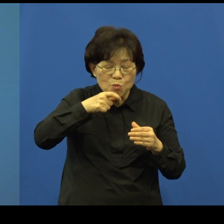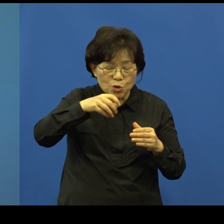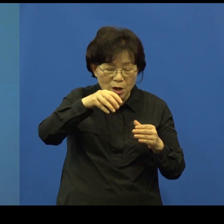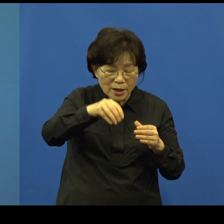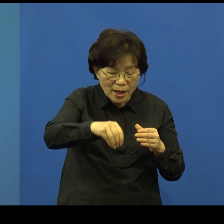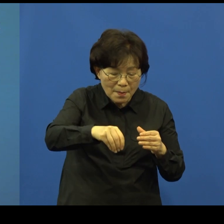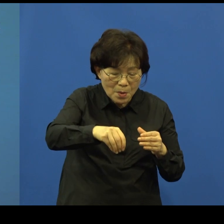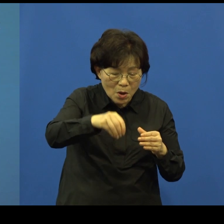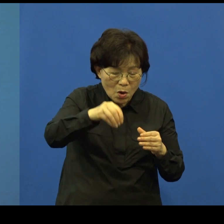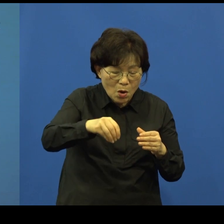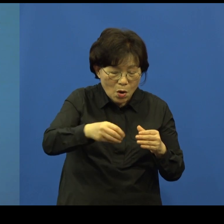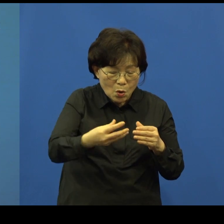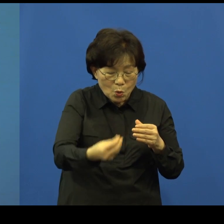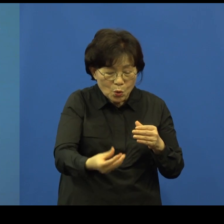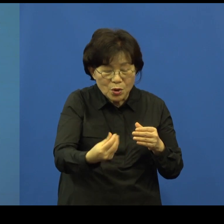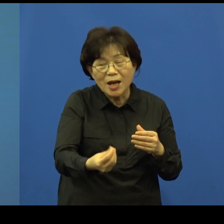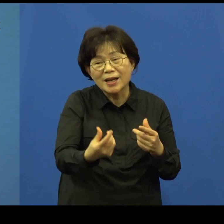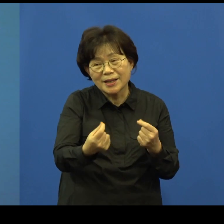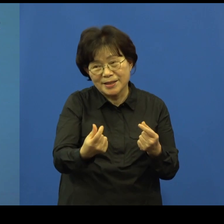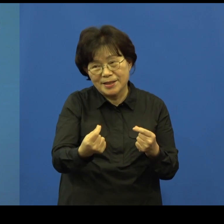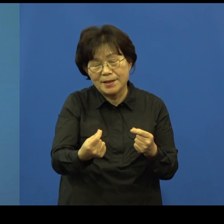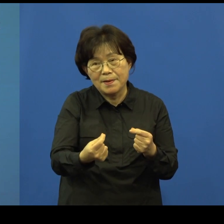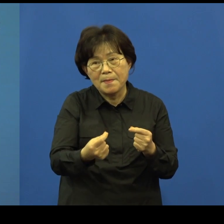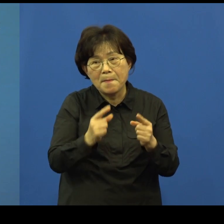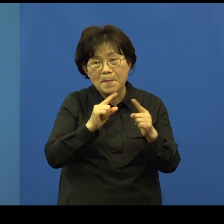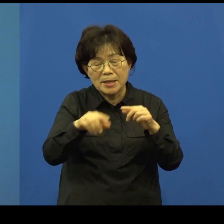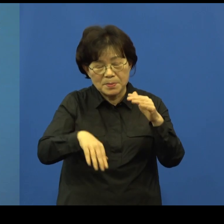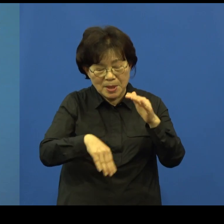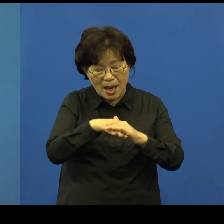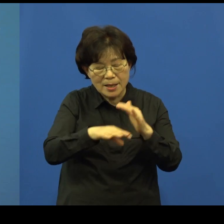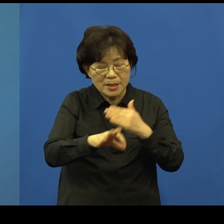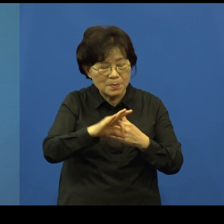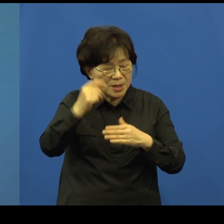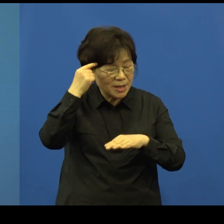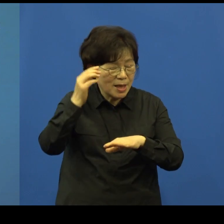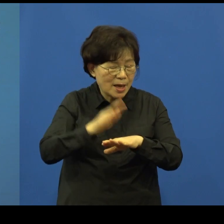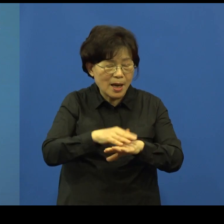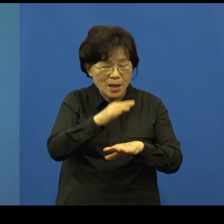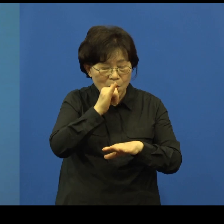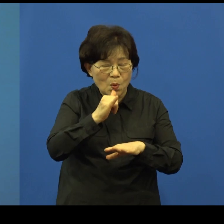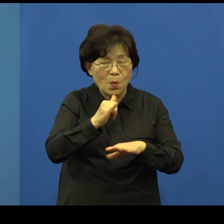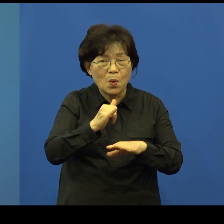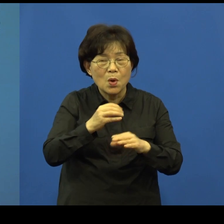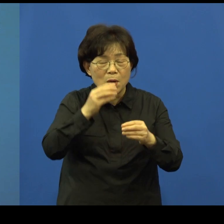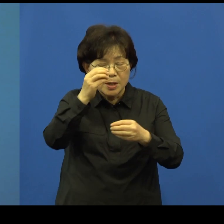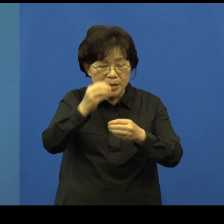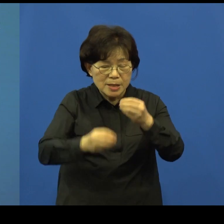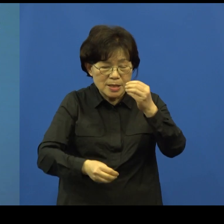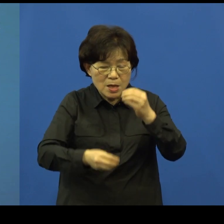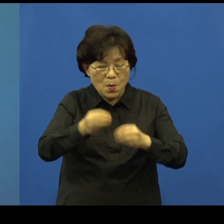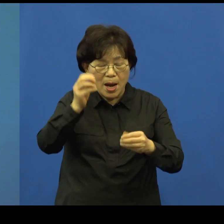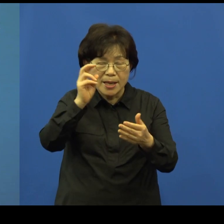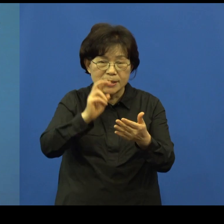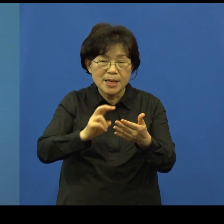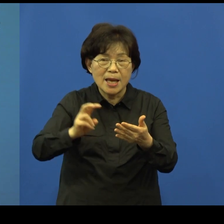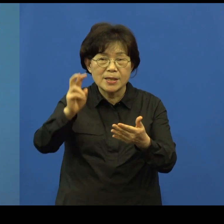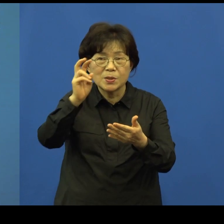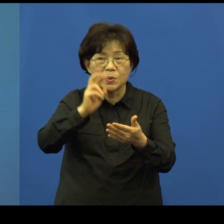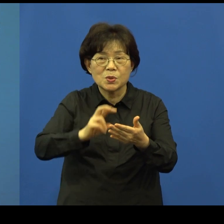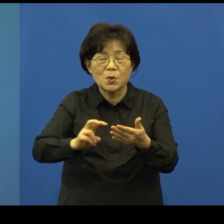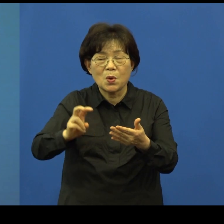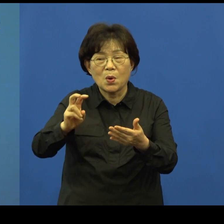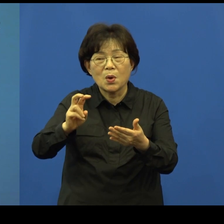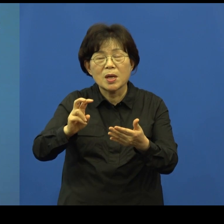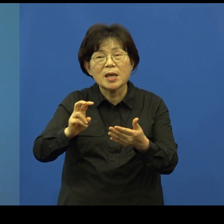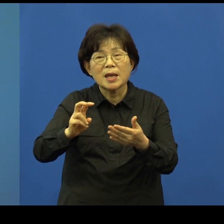차 있을 때 지혜가 나오고 또 그 말씀이 흘러나오는 거죠. 그래서 시와 찬송과